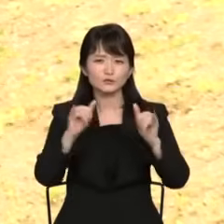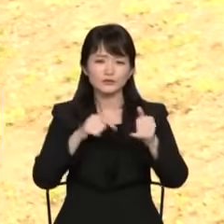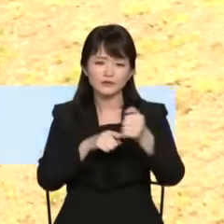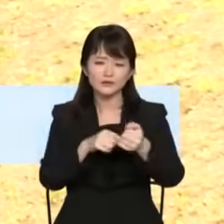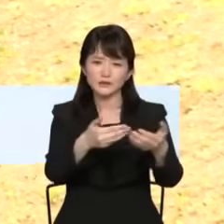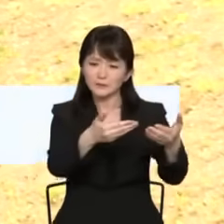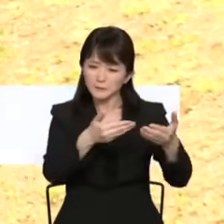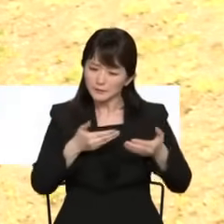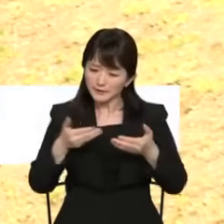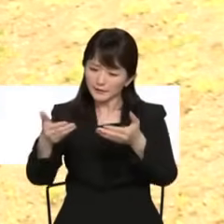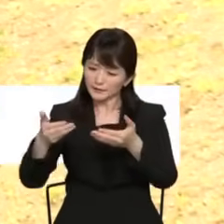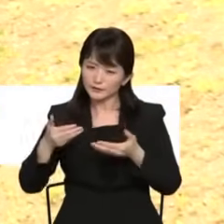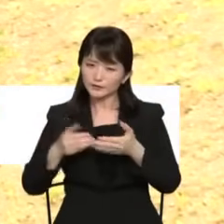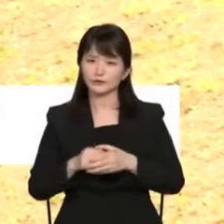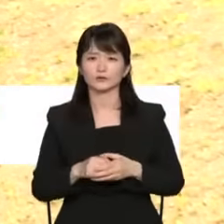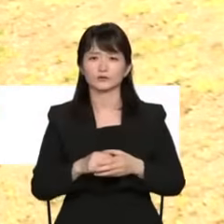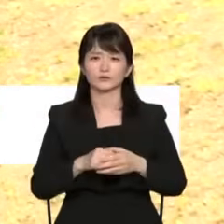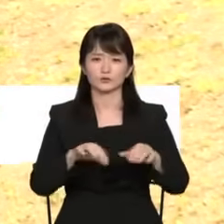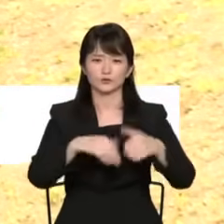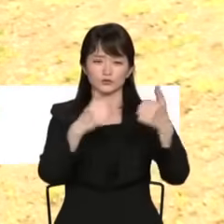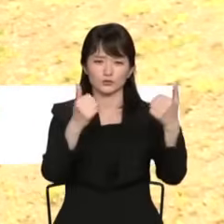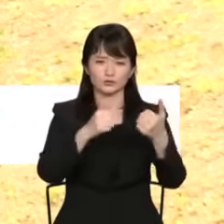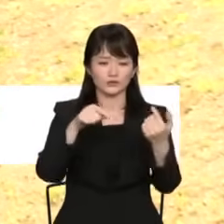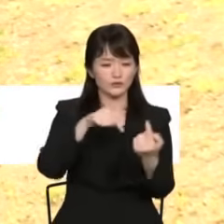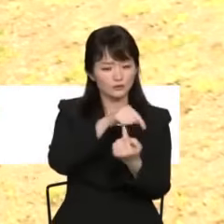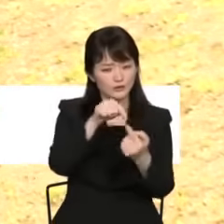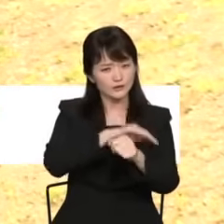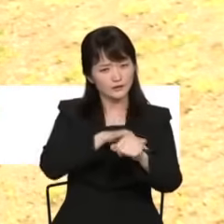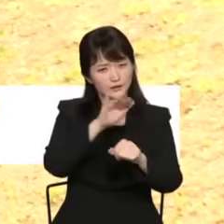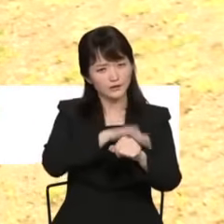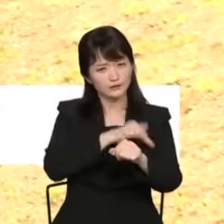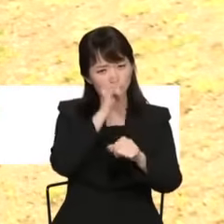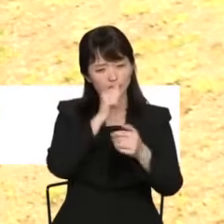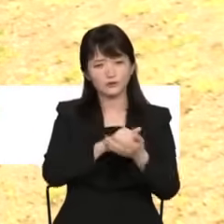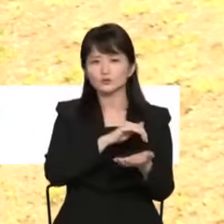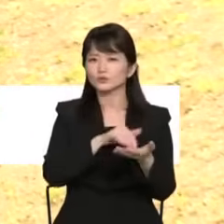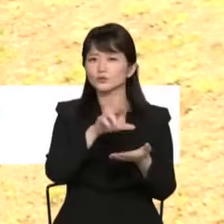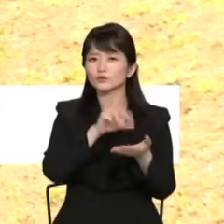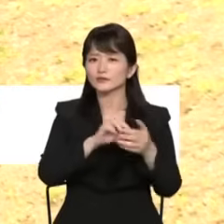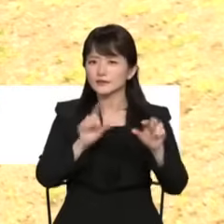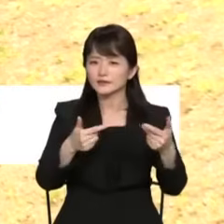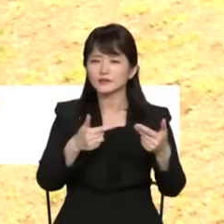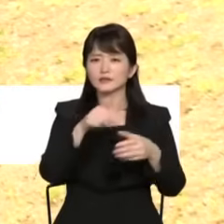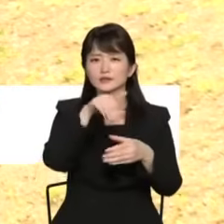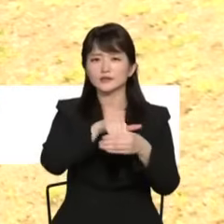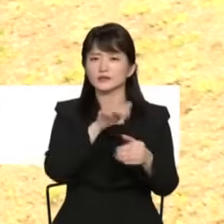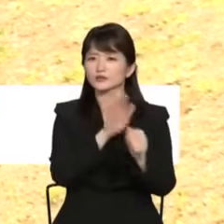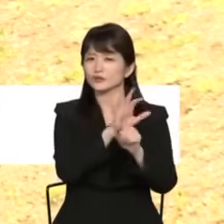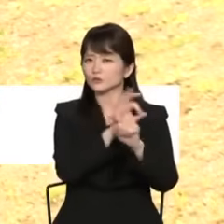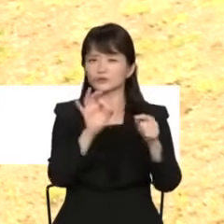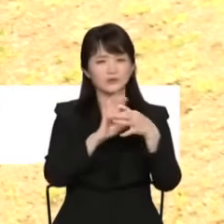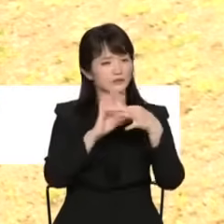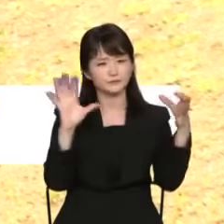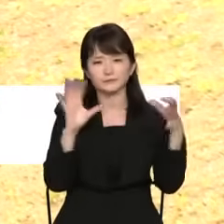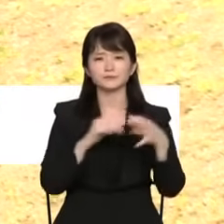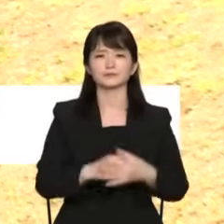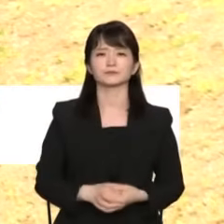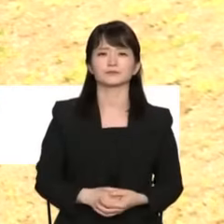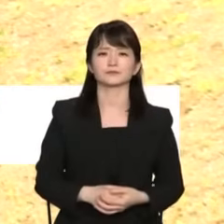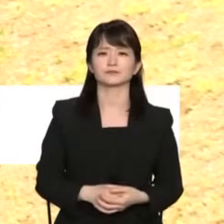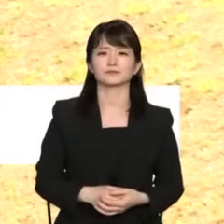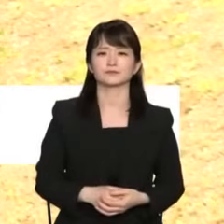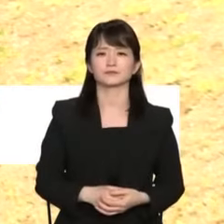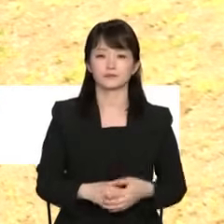받들어가지고 원내 의정활동을 벌이느냐. 이거는 결코 수혜 문제도 아닐 것이고요. 선거에서의 지지율 문제도 아닐 겁니다. 이제 그